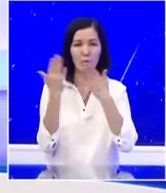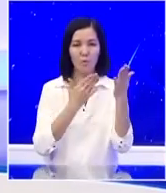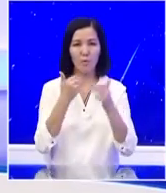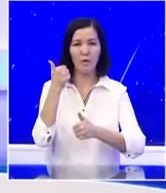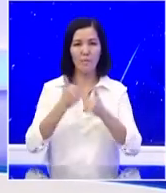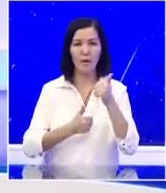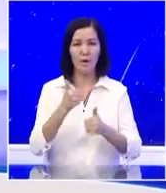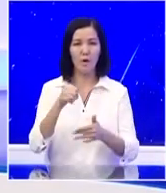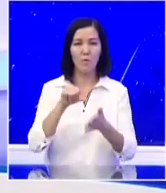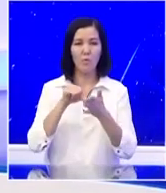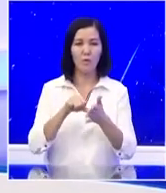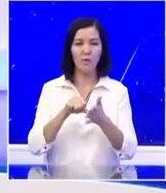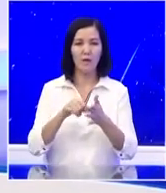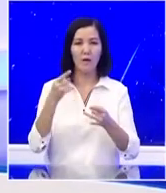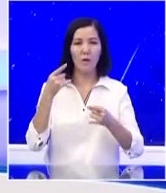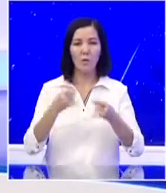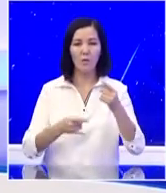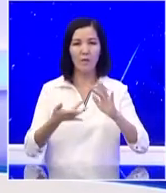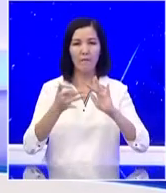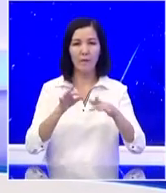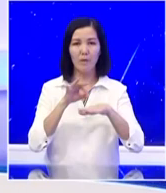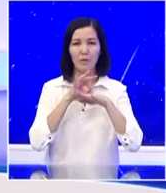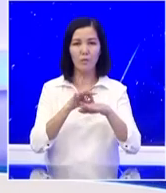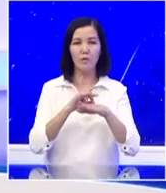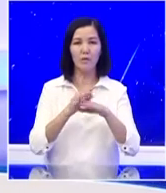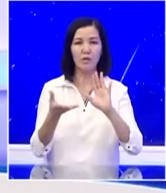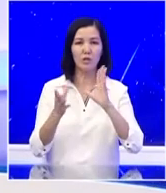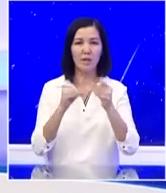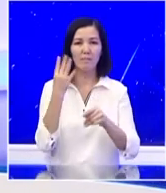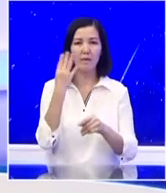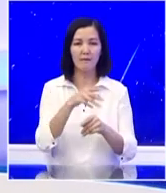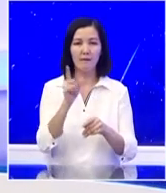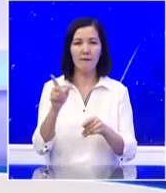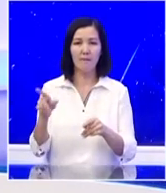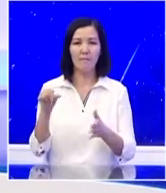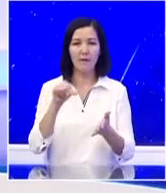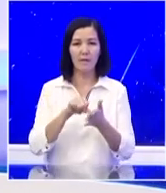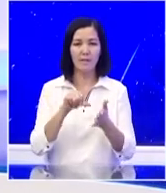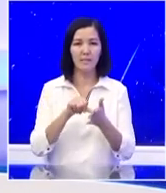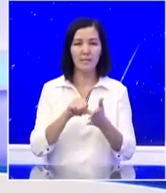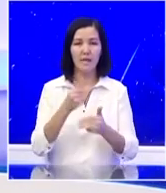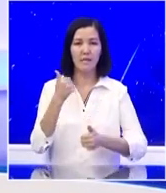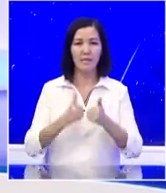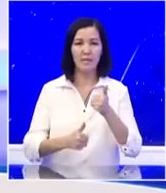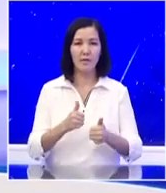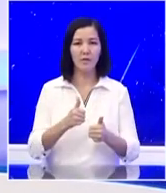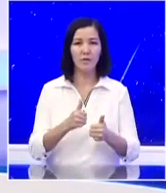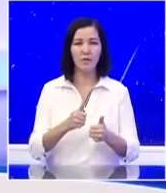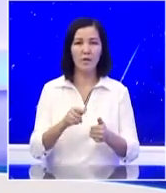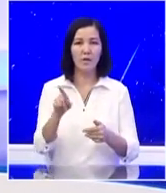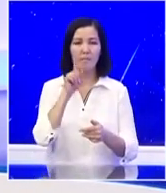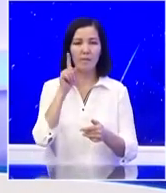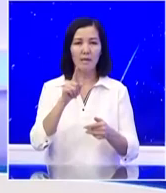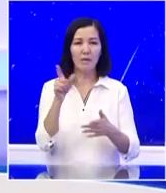байқау онлайн форматта ұйымдастырылды. Шараға өңірдің түкпір-түкпірінен 40-қа тарта әйелден қатысты. Өзара сынға түсті, алдымен